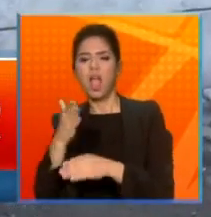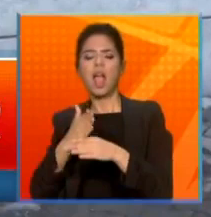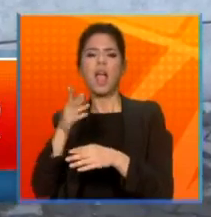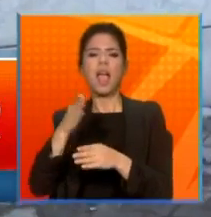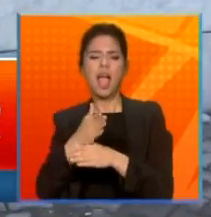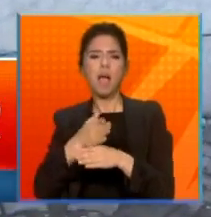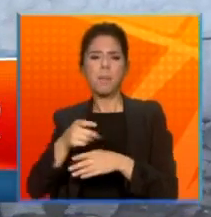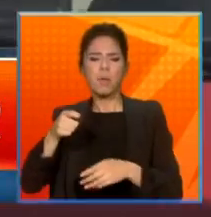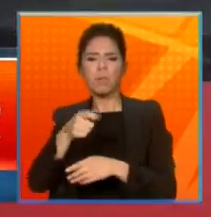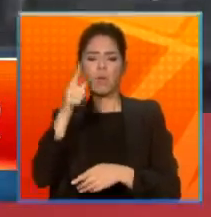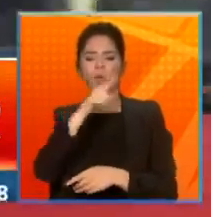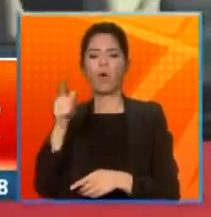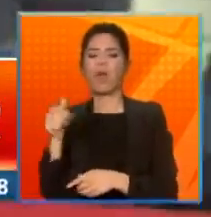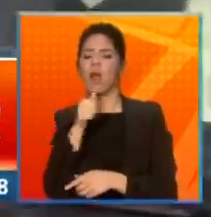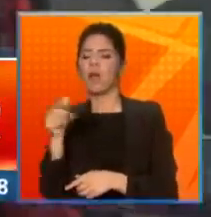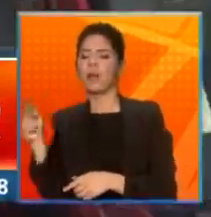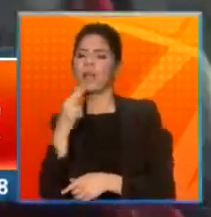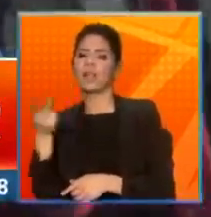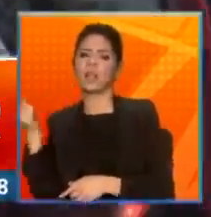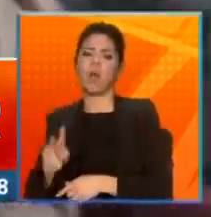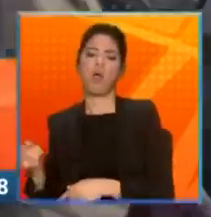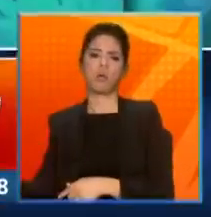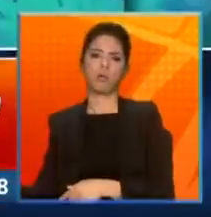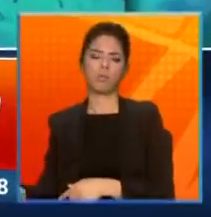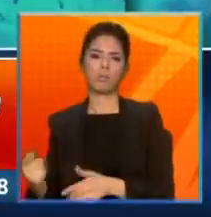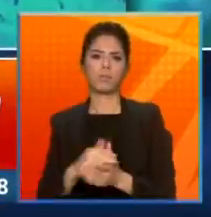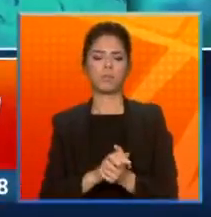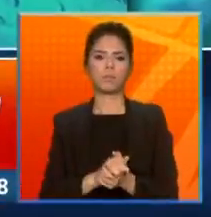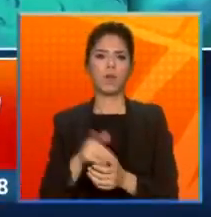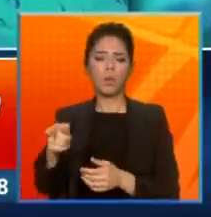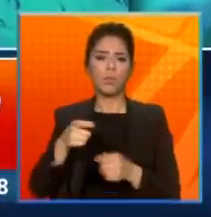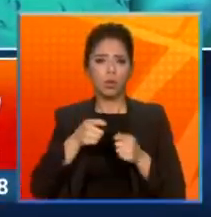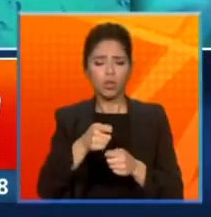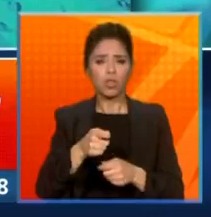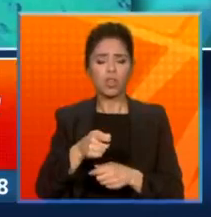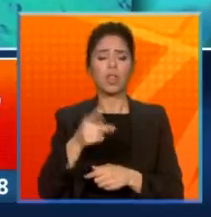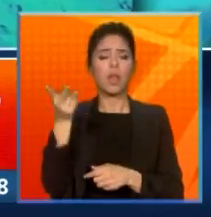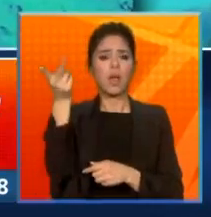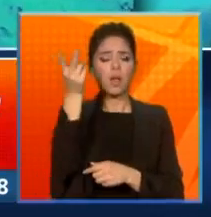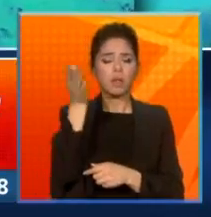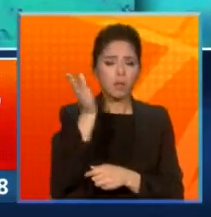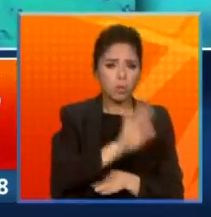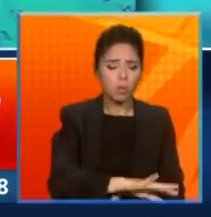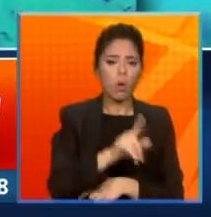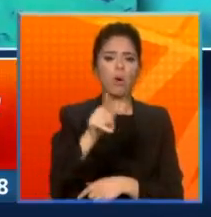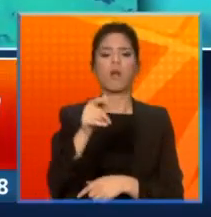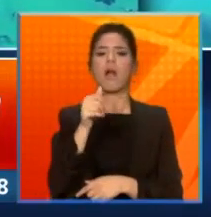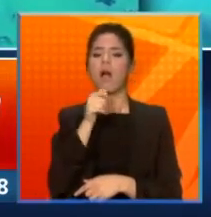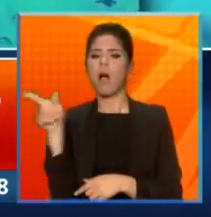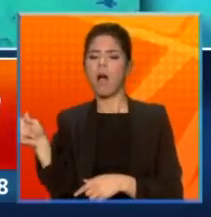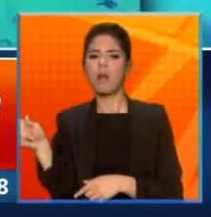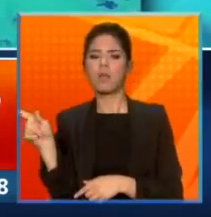kadın orada can verdi. Pişman mısınız? Yok. Cinayetin ardından Ziya Pirdal iddiaya göre uyuşturucu